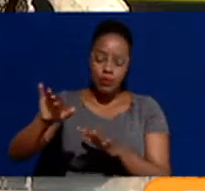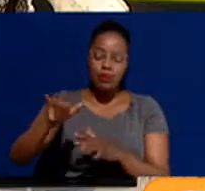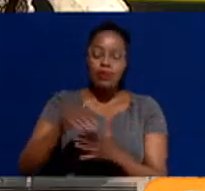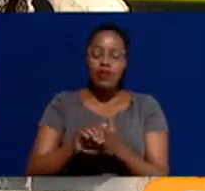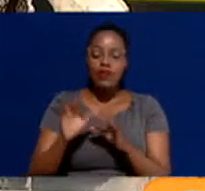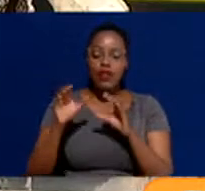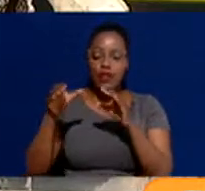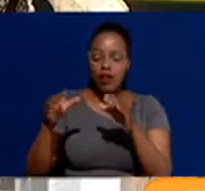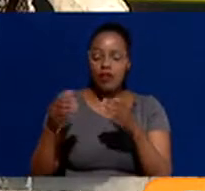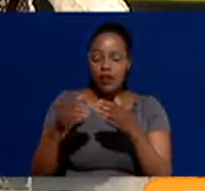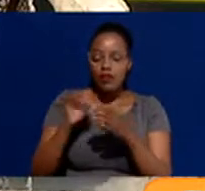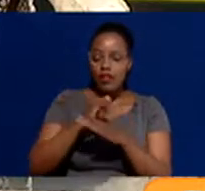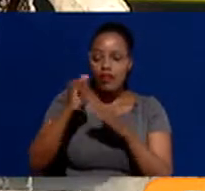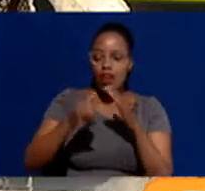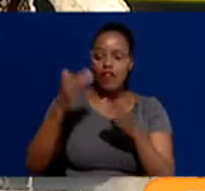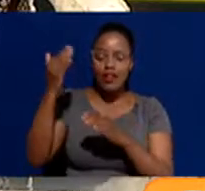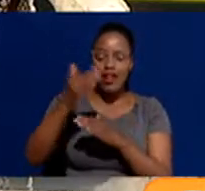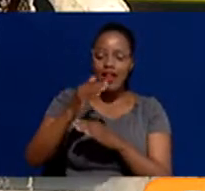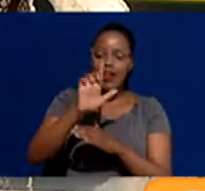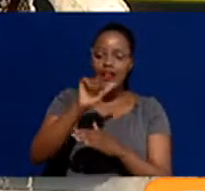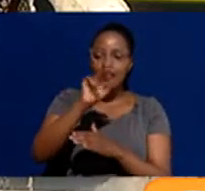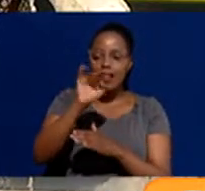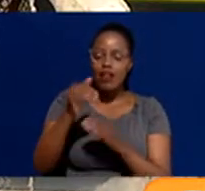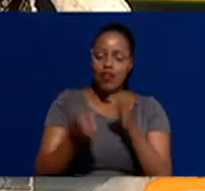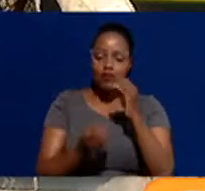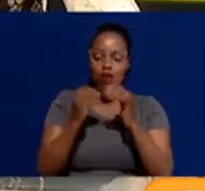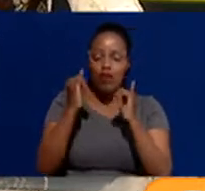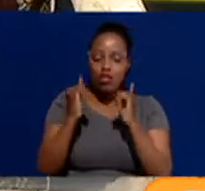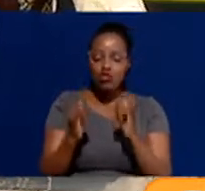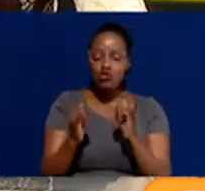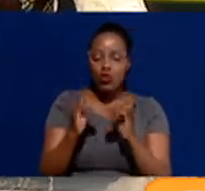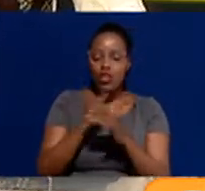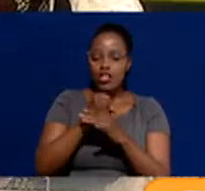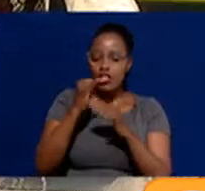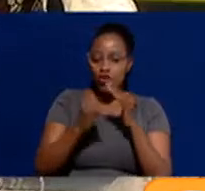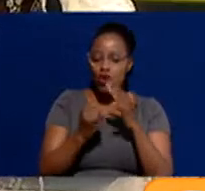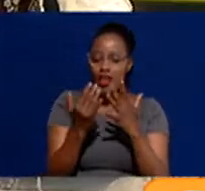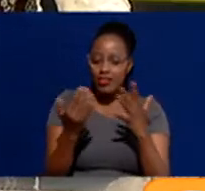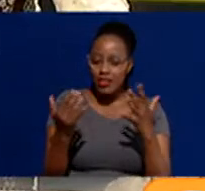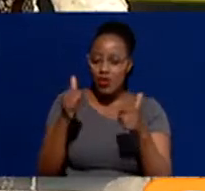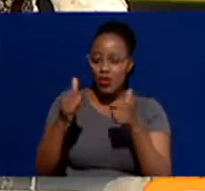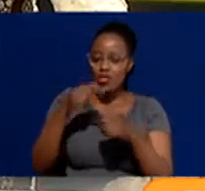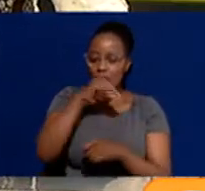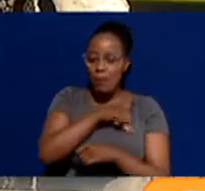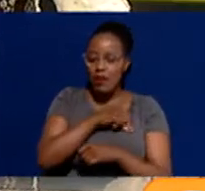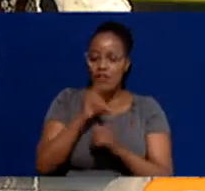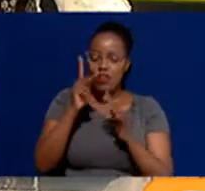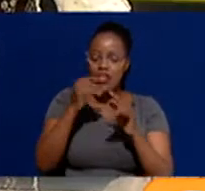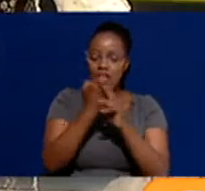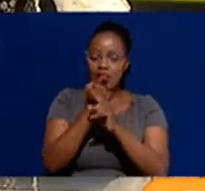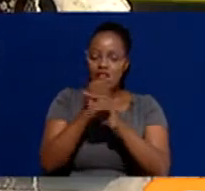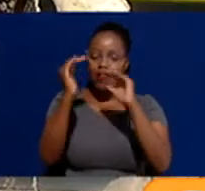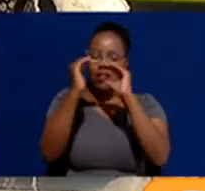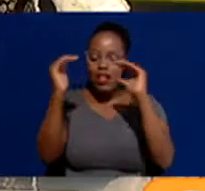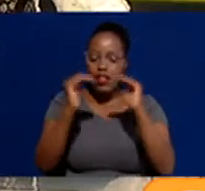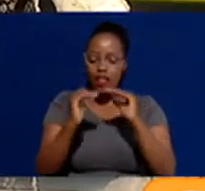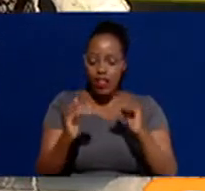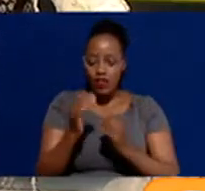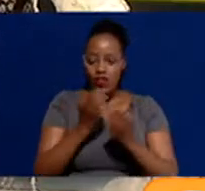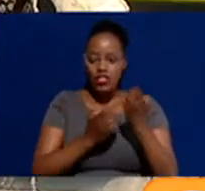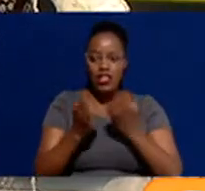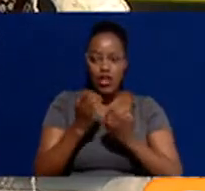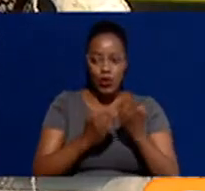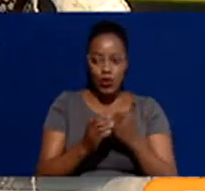Mtazamaji, kampuni ya bima ya Directline imezindua huduma mpya ya bima inayonuiwa kuwafaidi wakenya katika nyanja tofauti za uchumi.